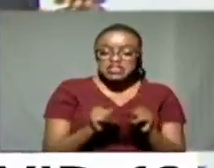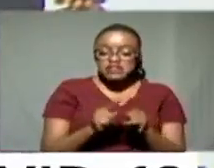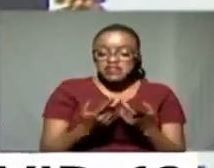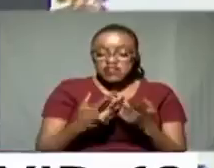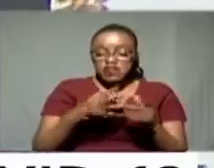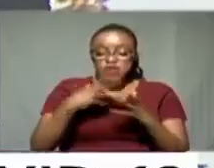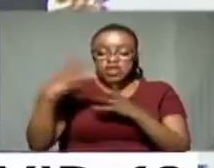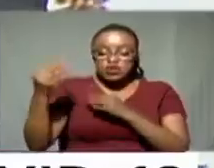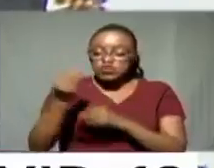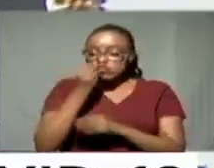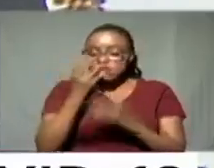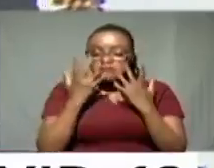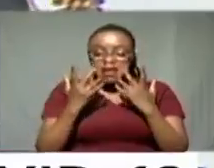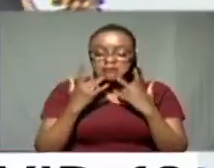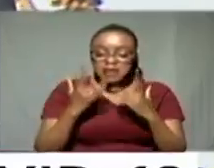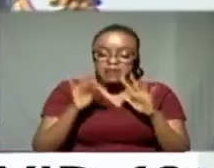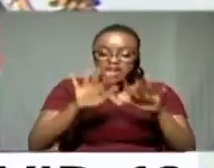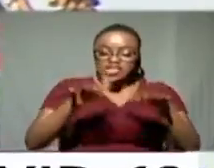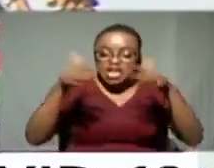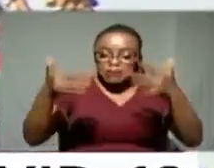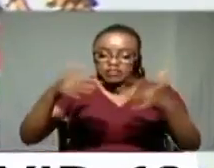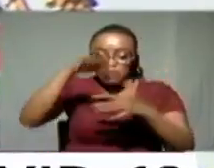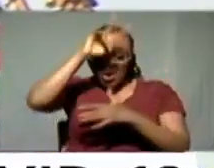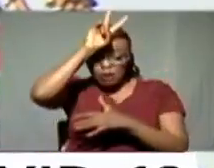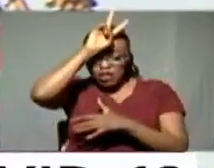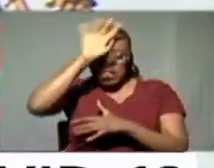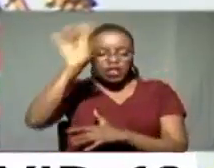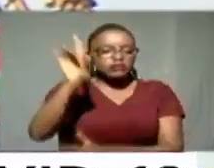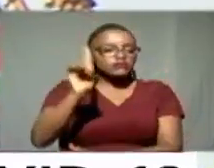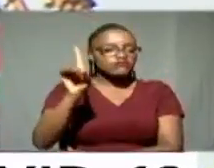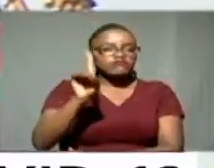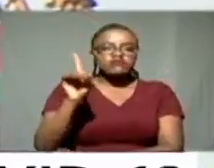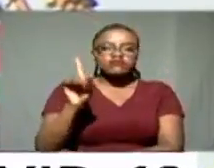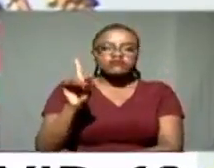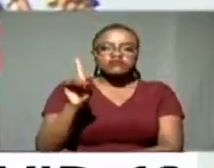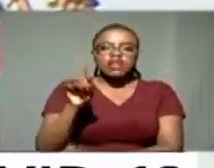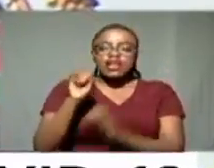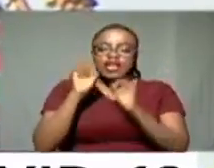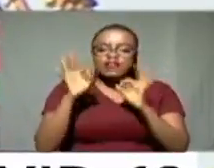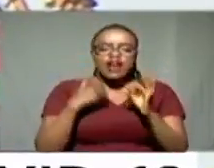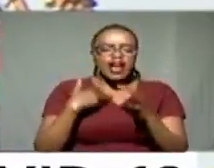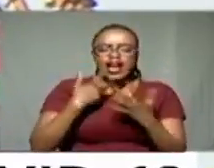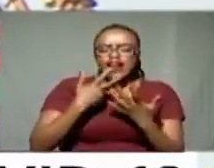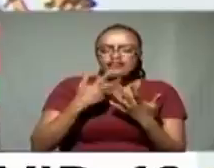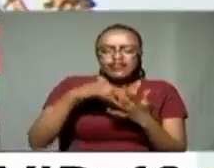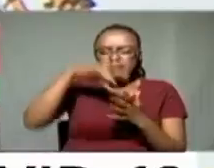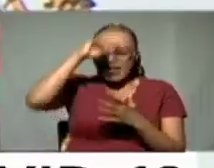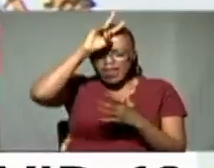Ati tunaenda kula mbuzi pahali fulani. Hakuna hiyo. Kwa hivyo, kama hakuna mbuzi